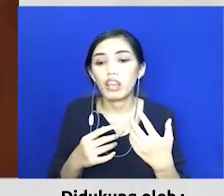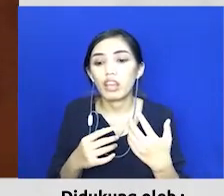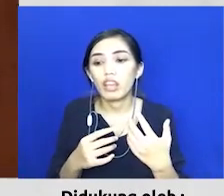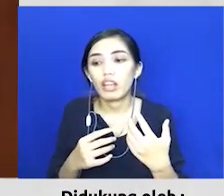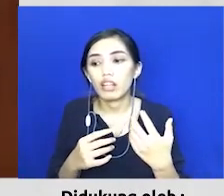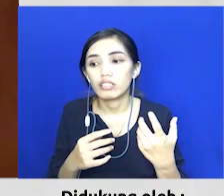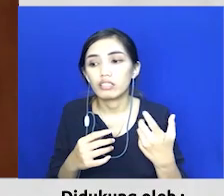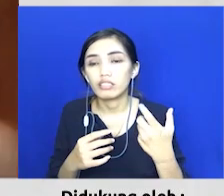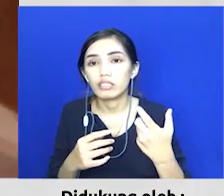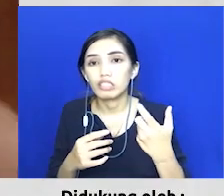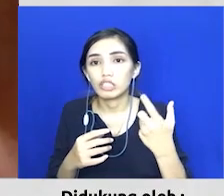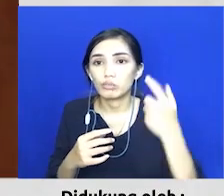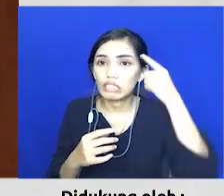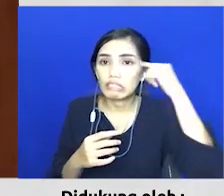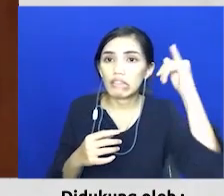masyarakat dan ini